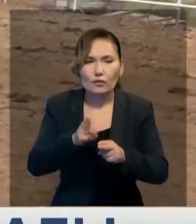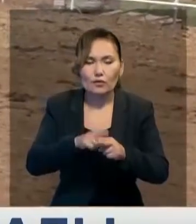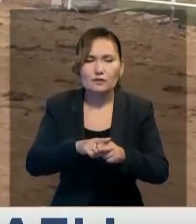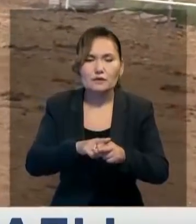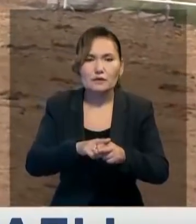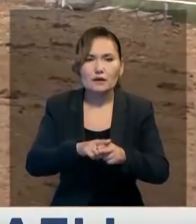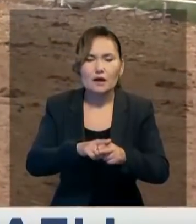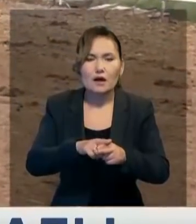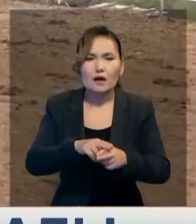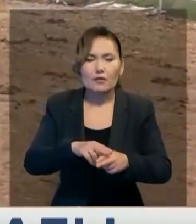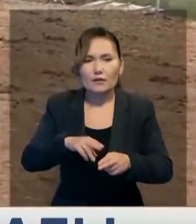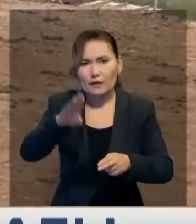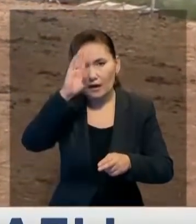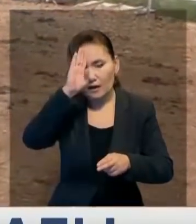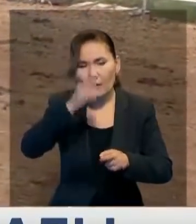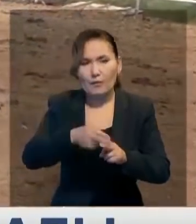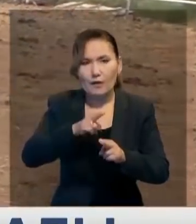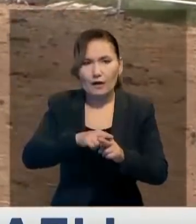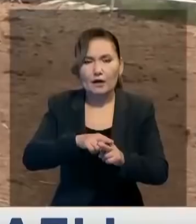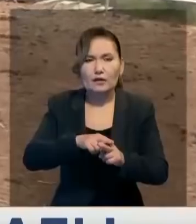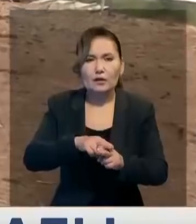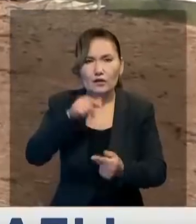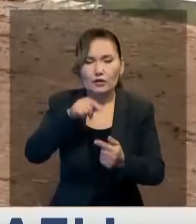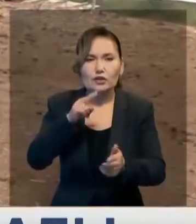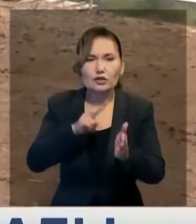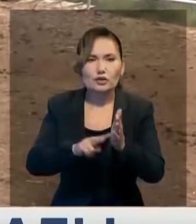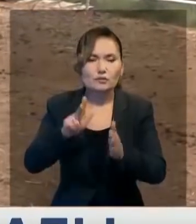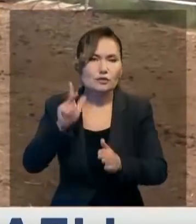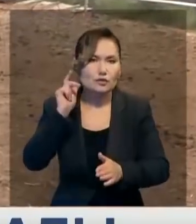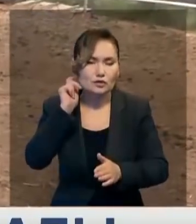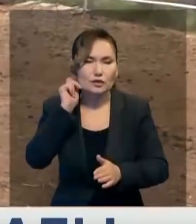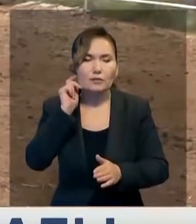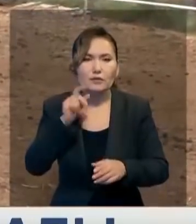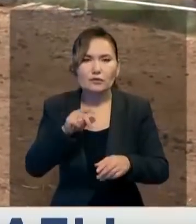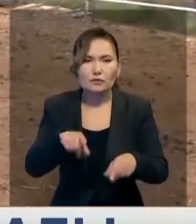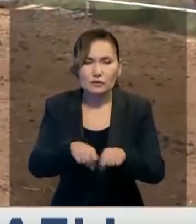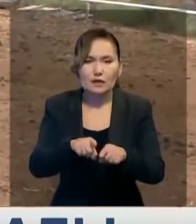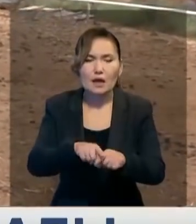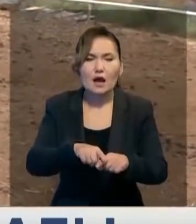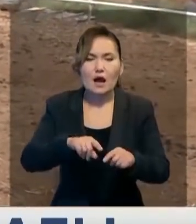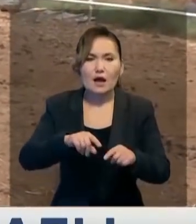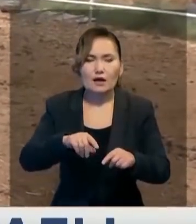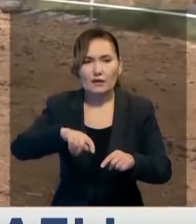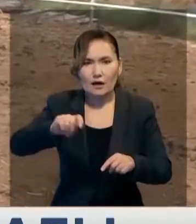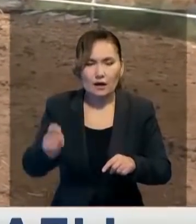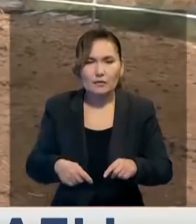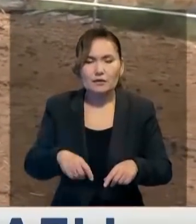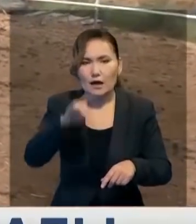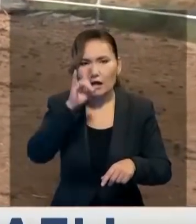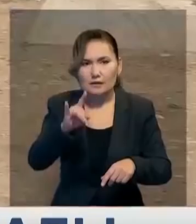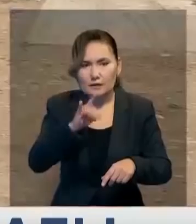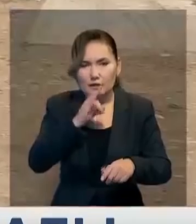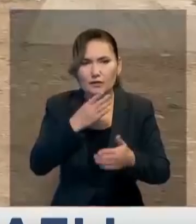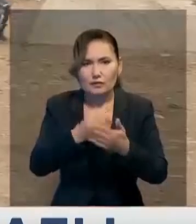Яғни ердің үстінде жүретін азаматтың жасы 73 деген сөз. Әрі қарай қариялық ақсақалдыққа кетеді екен. Міне қазақтың керемет